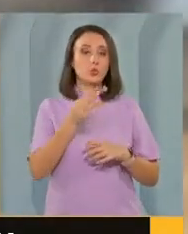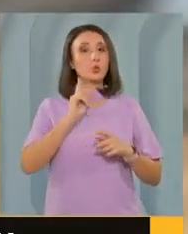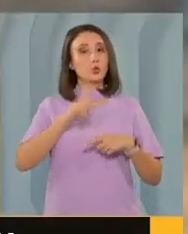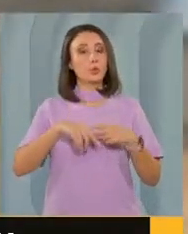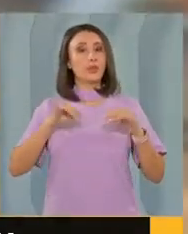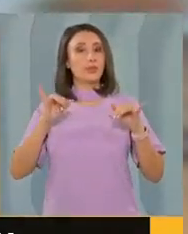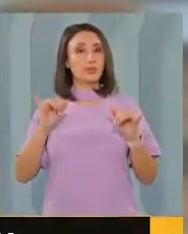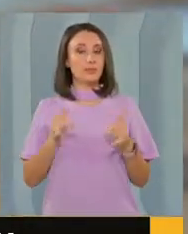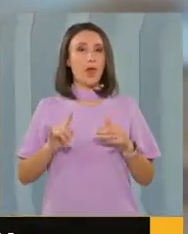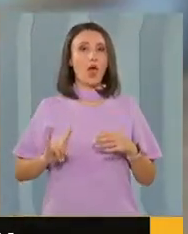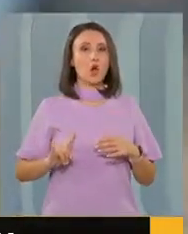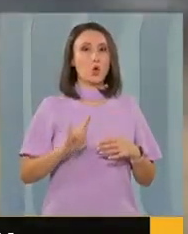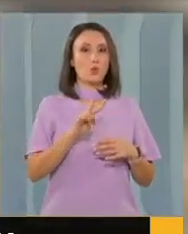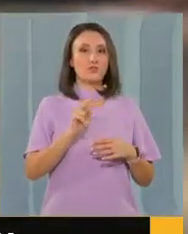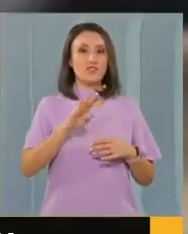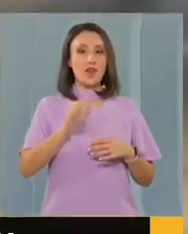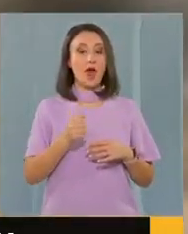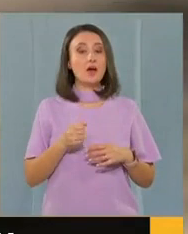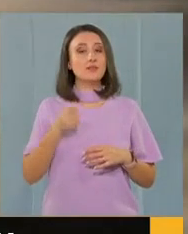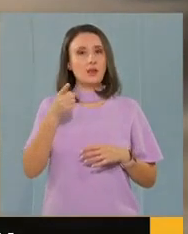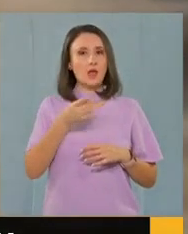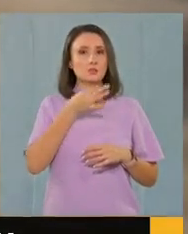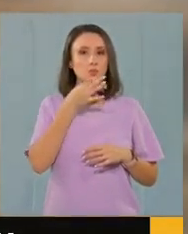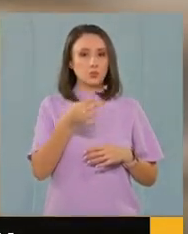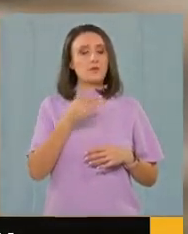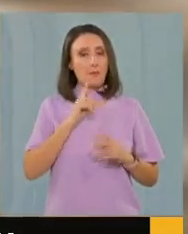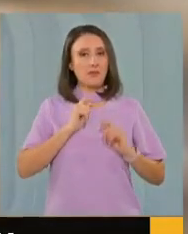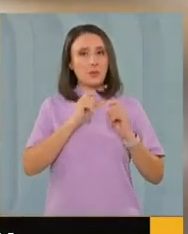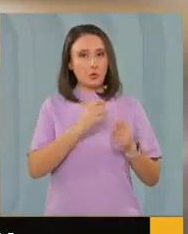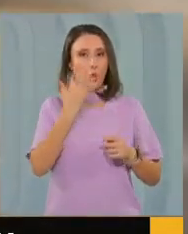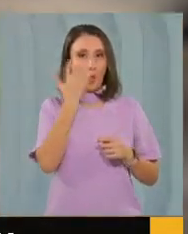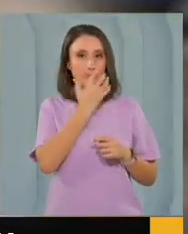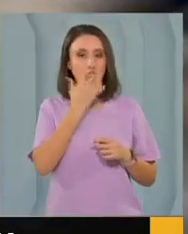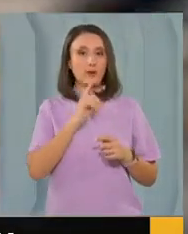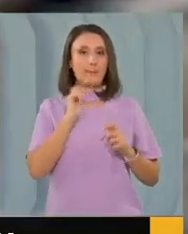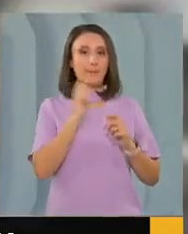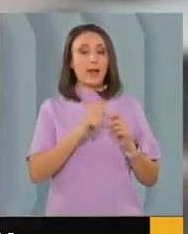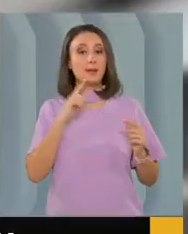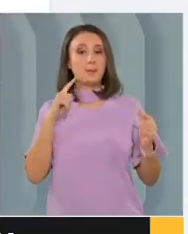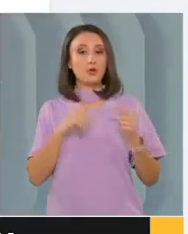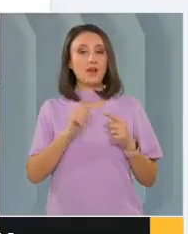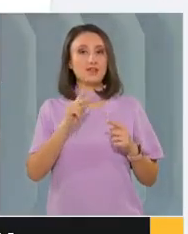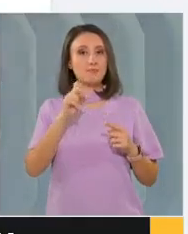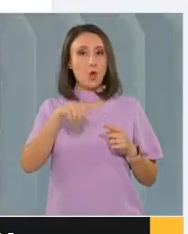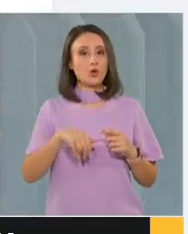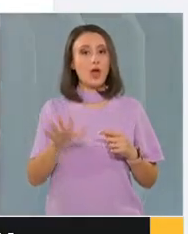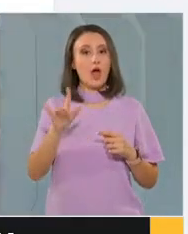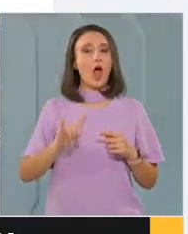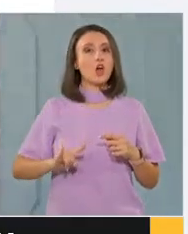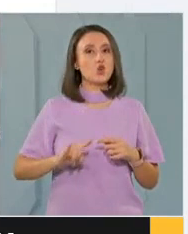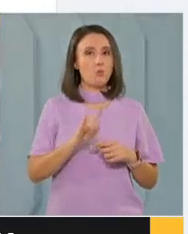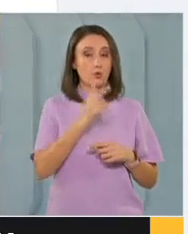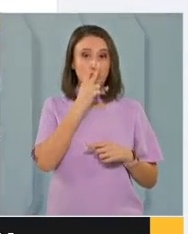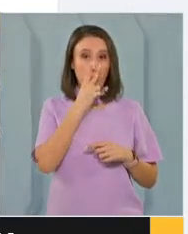după incidentele din aeroportul din Viena. Virgil Popescu spune că va mai depune încă o plângere penală împotriva lui Simion. În aeroport la Viena